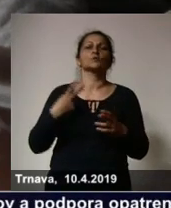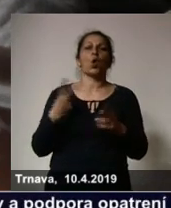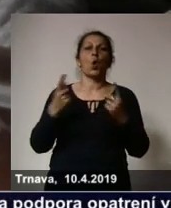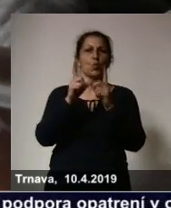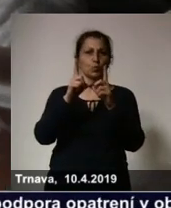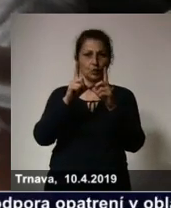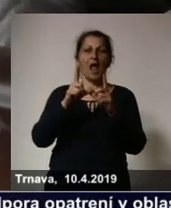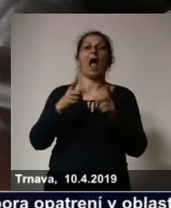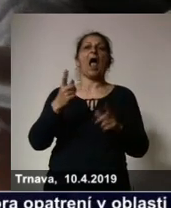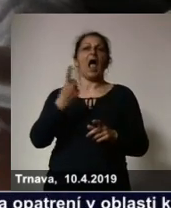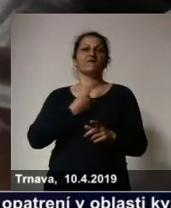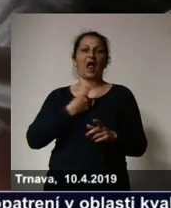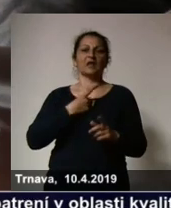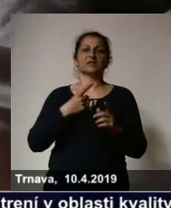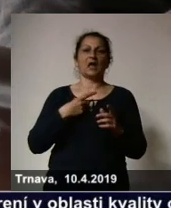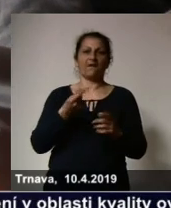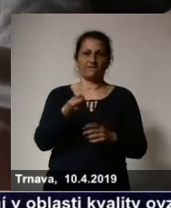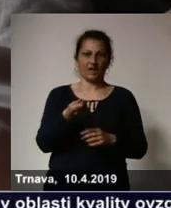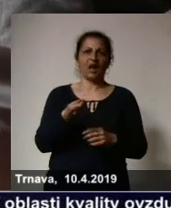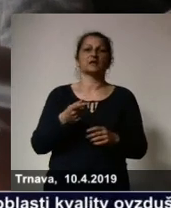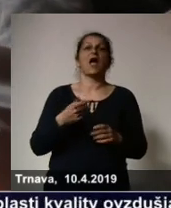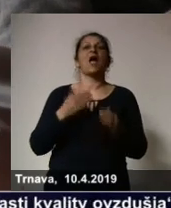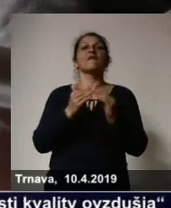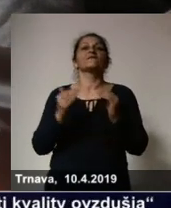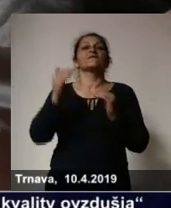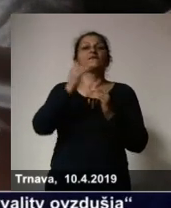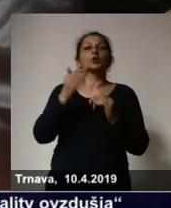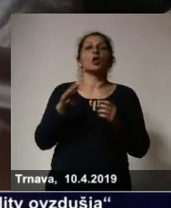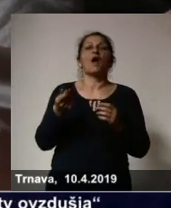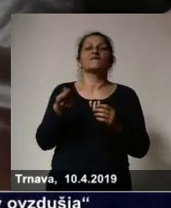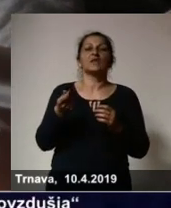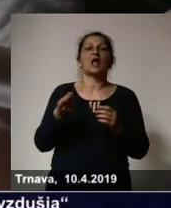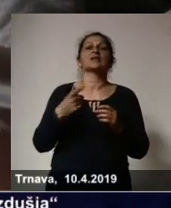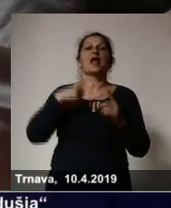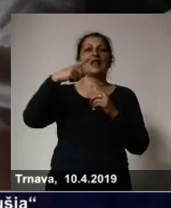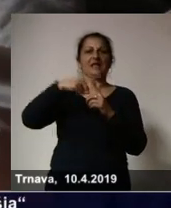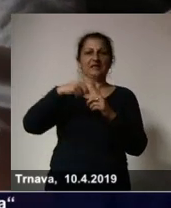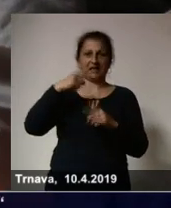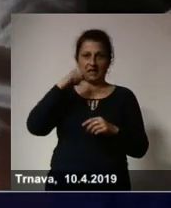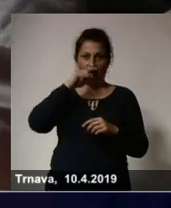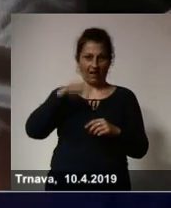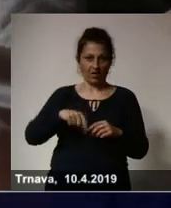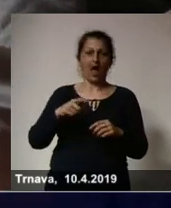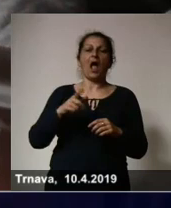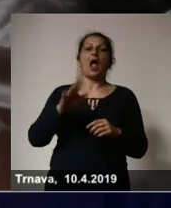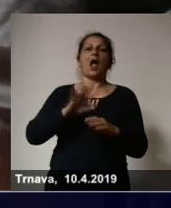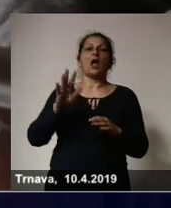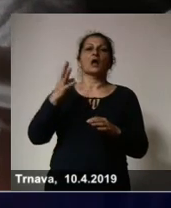a vlastných zdrojov. Výška spolufinancovania zo strany TTSK by bola 10%, to je maximálne